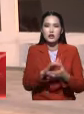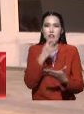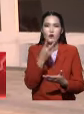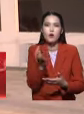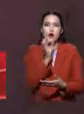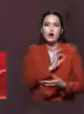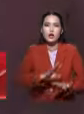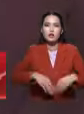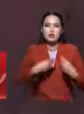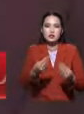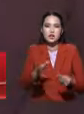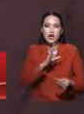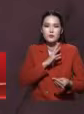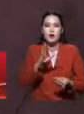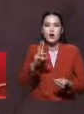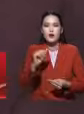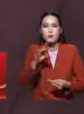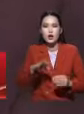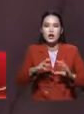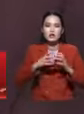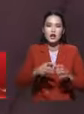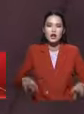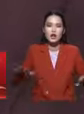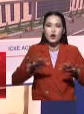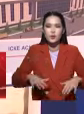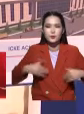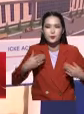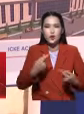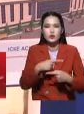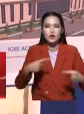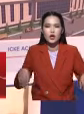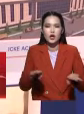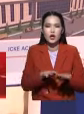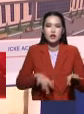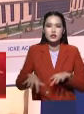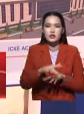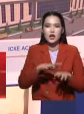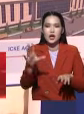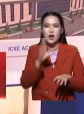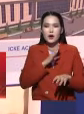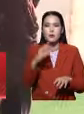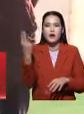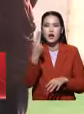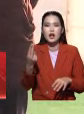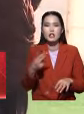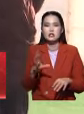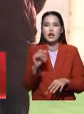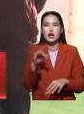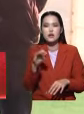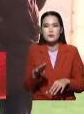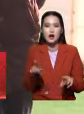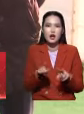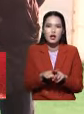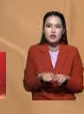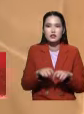берілгеннен кейін ауданаралық қана емес халықаралық рейстерде іске қосылатын болады. Сонымен қатар Астана, Алматы секілді 8 қалаға